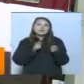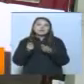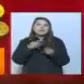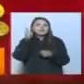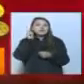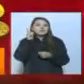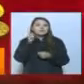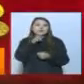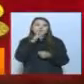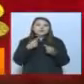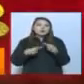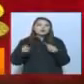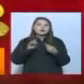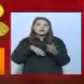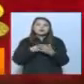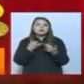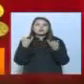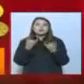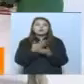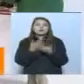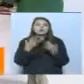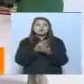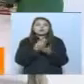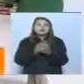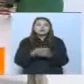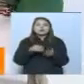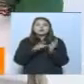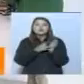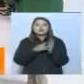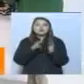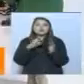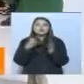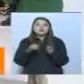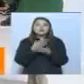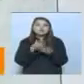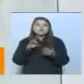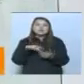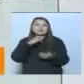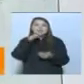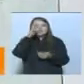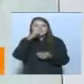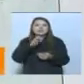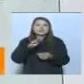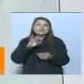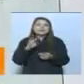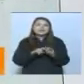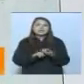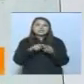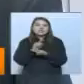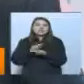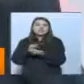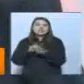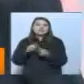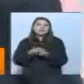Советского Союза вплоть до его распада. Особое место в фонде музея отведено национальной валюте тенге, которая претерпела немало изменений с